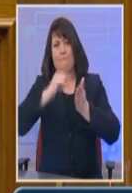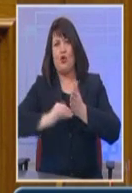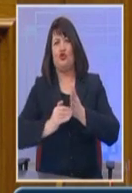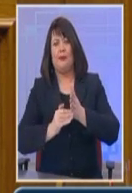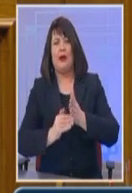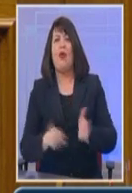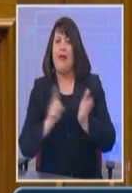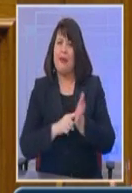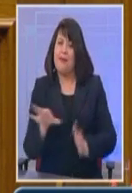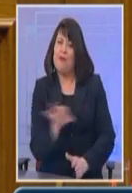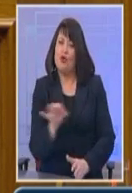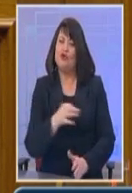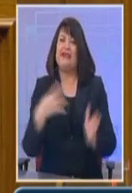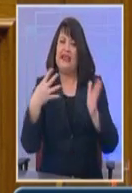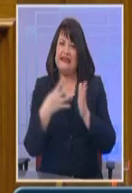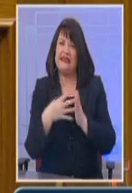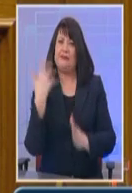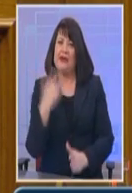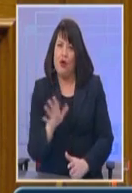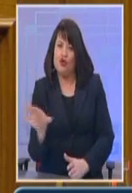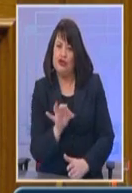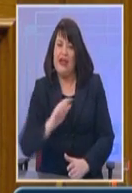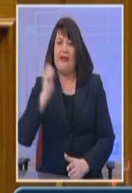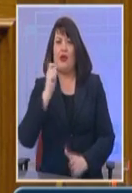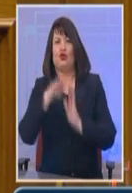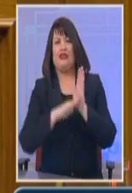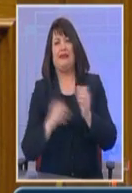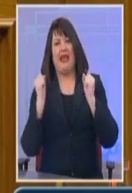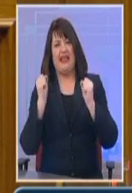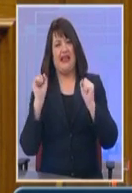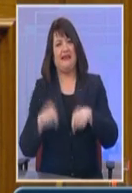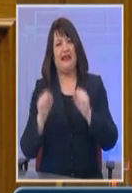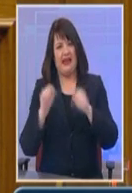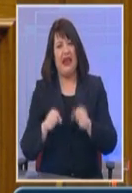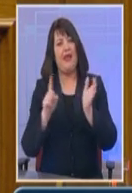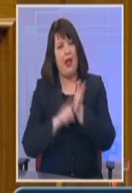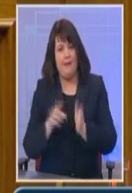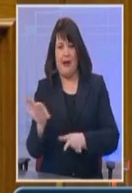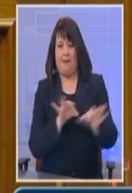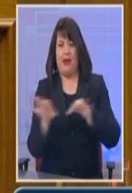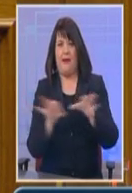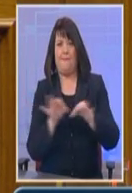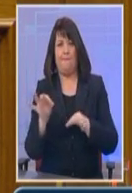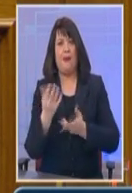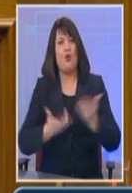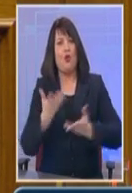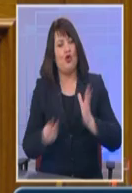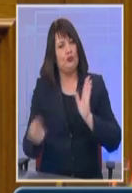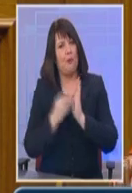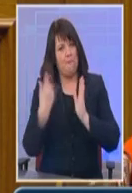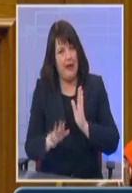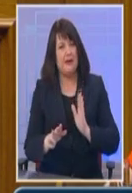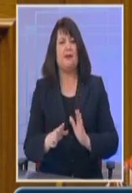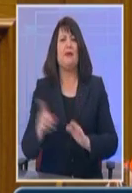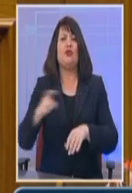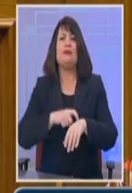πρόσληψης 4.500 ατόμων στο ΕΣΥ που είχαν εγκριθεί και προβλεφθεί στον προϋπολογισμό, έχουν